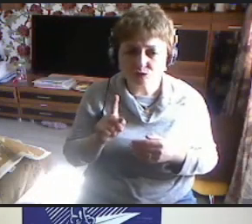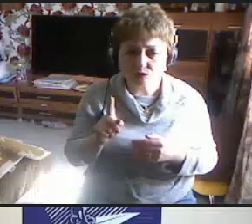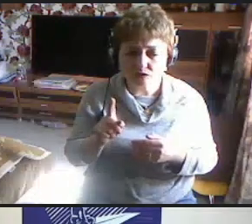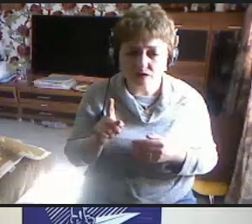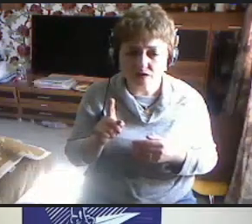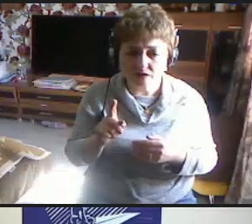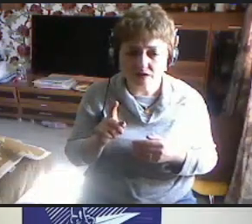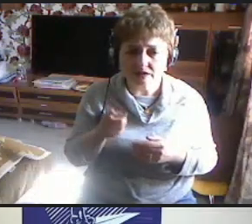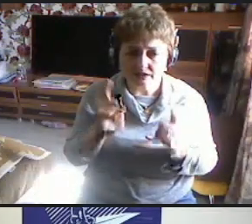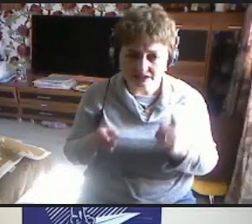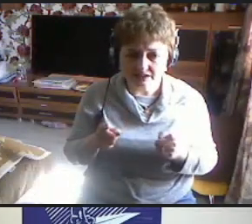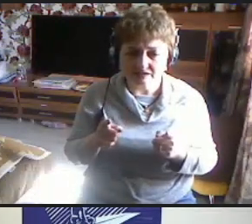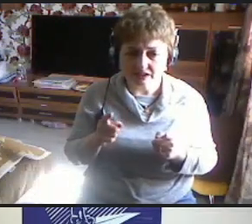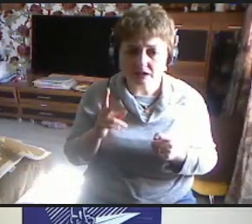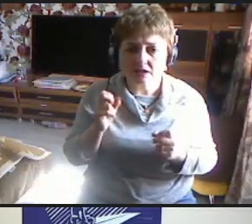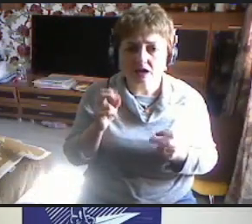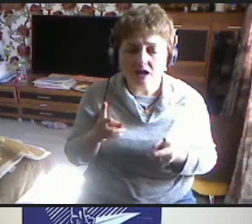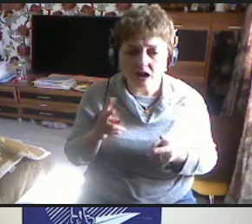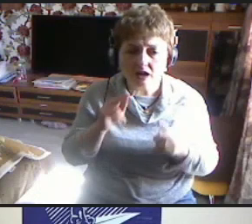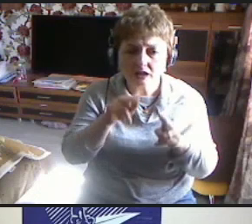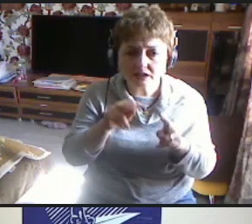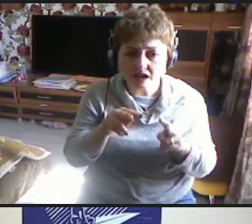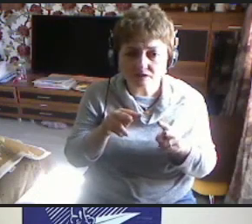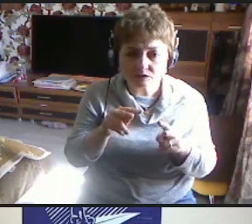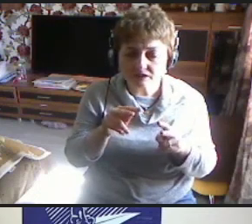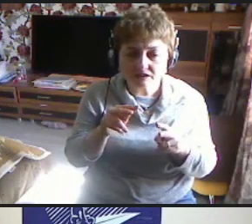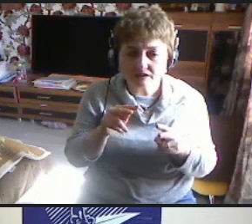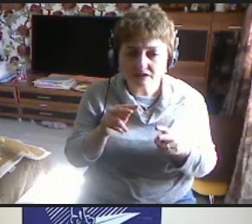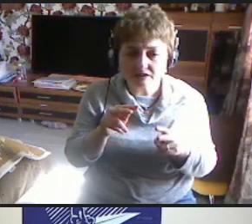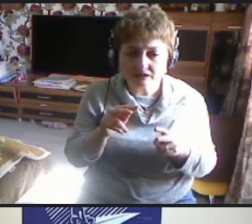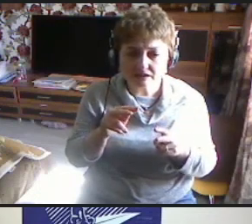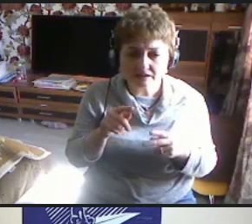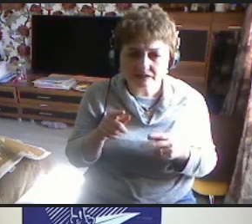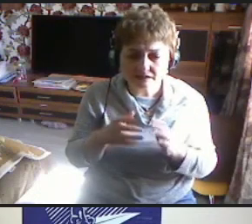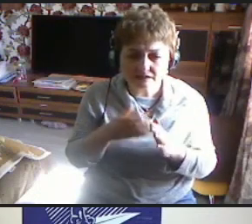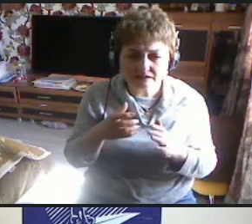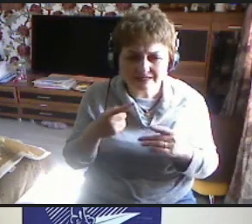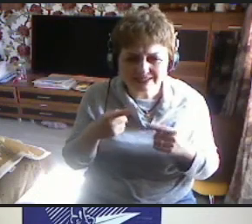действительно, как проверить, то есть недостаток знаний, технологий,